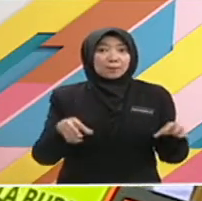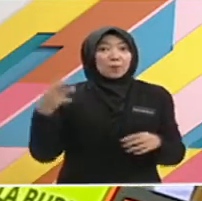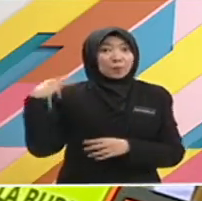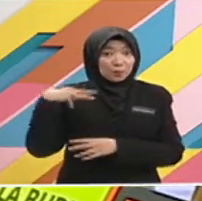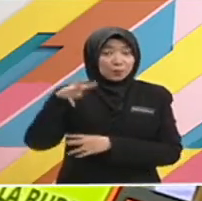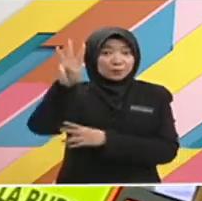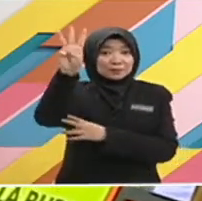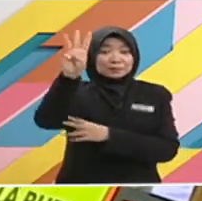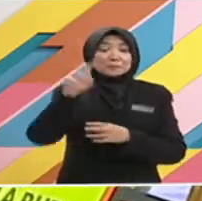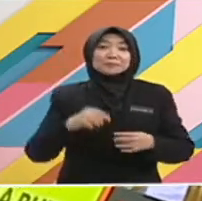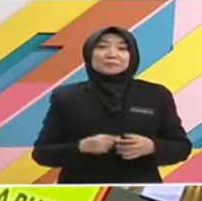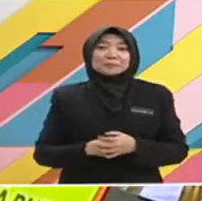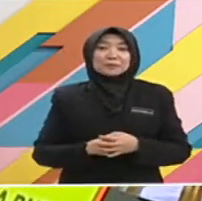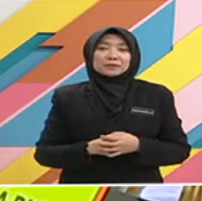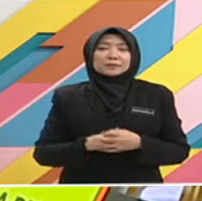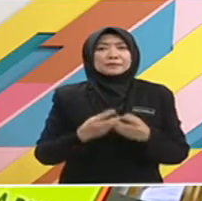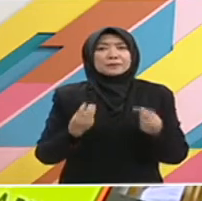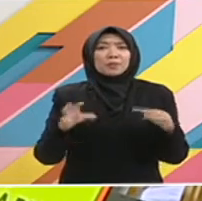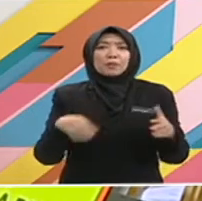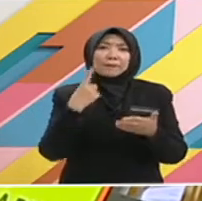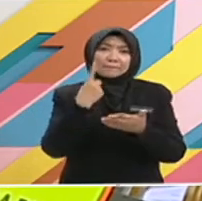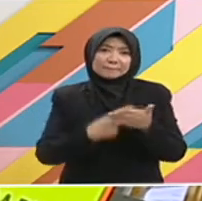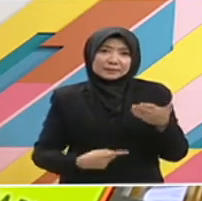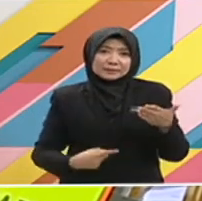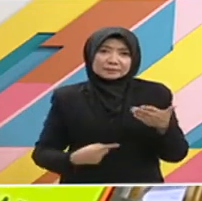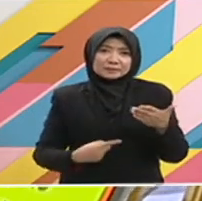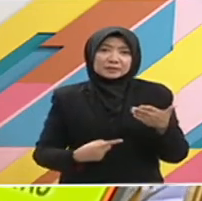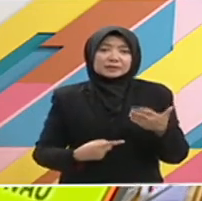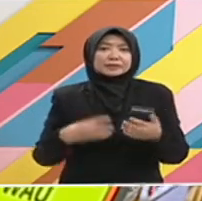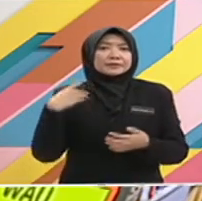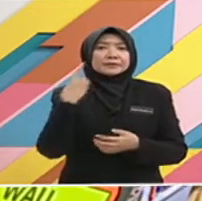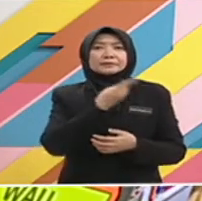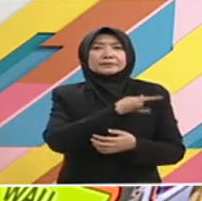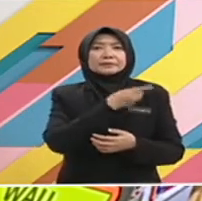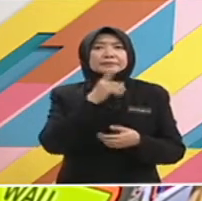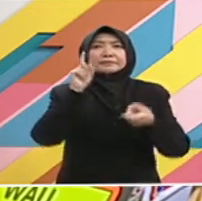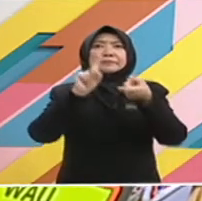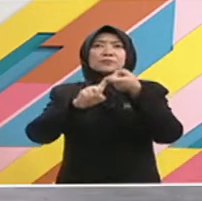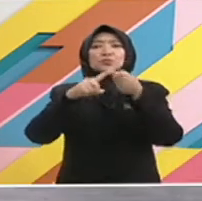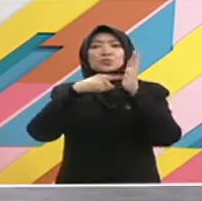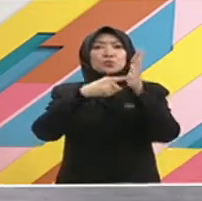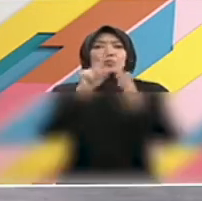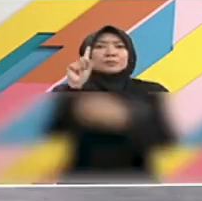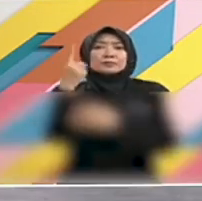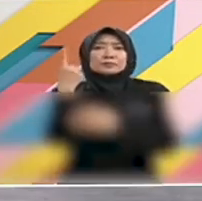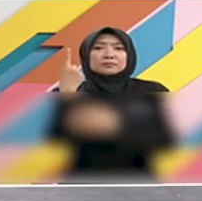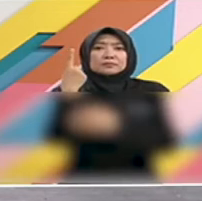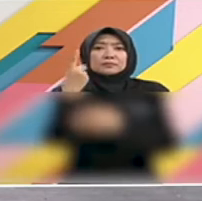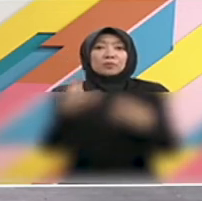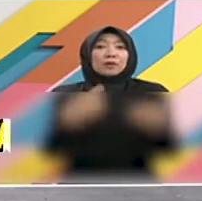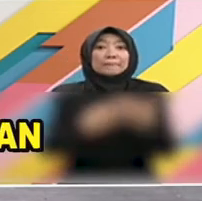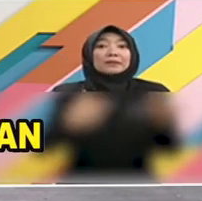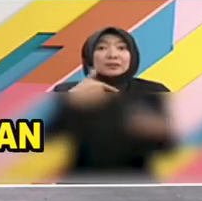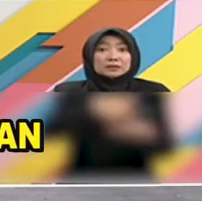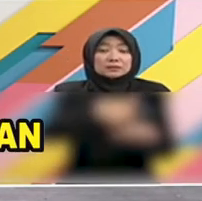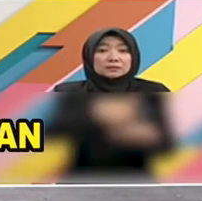cikgu. Kita nak buat apa? Adakah setakat kita frame kan, kita bingkaikan saja? Apa untuk, lagi kita untuk boleh buat? Wow